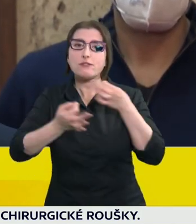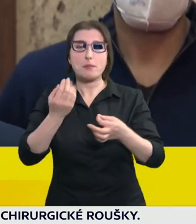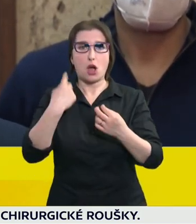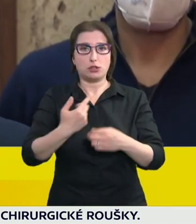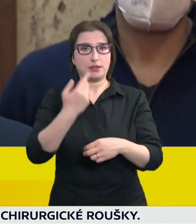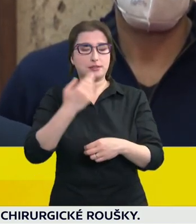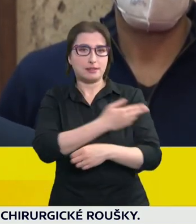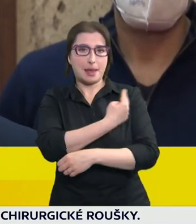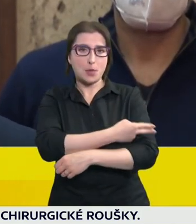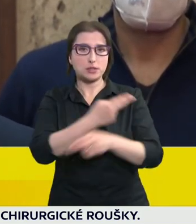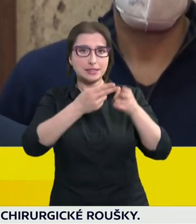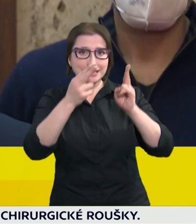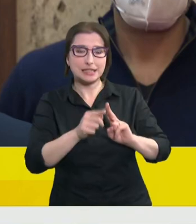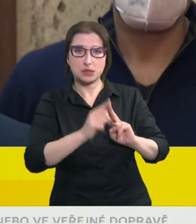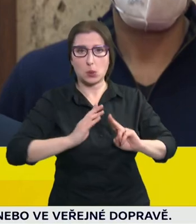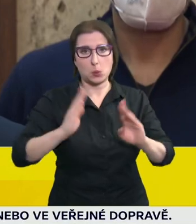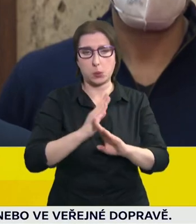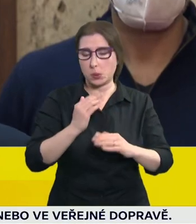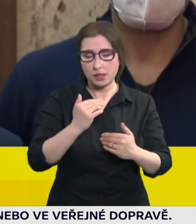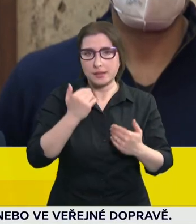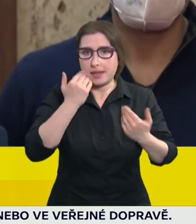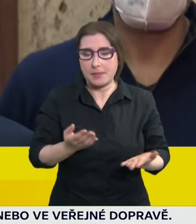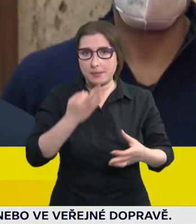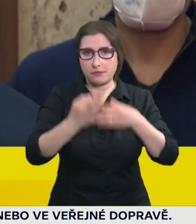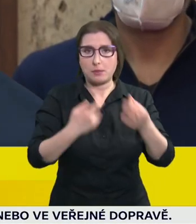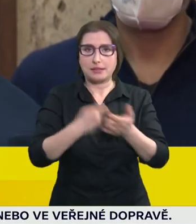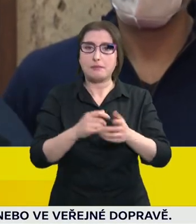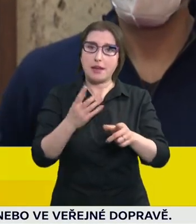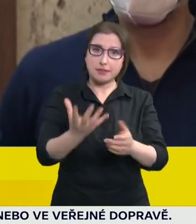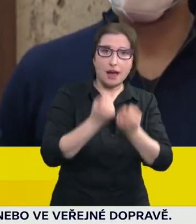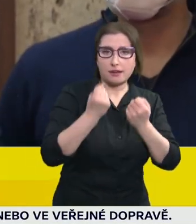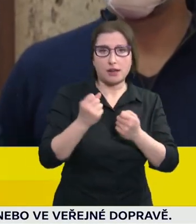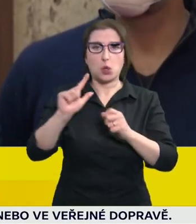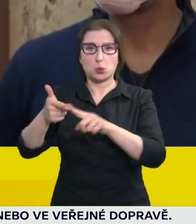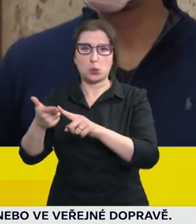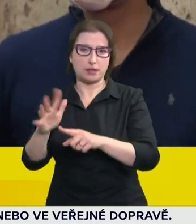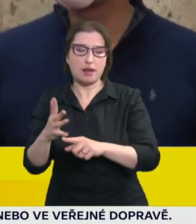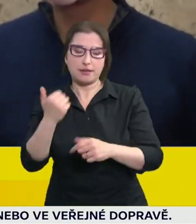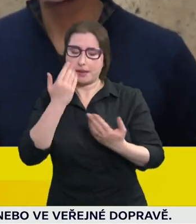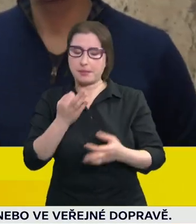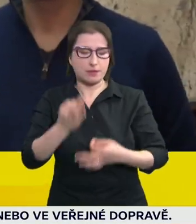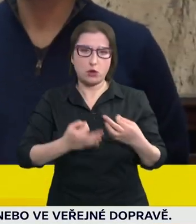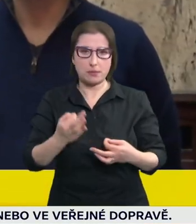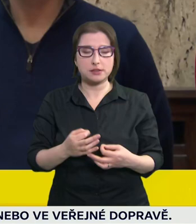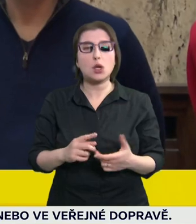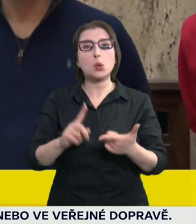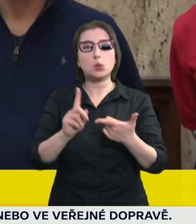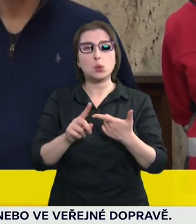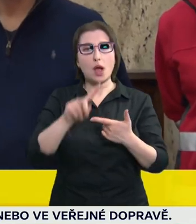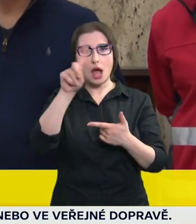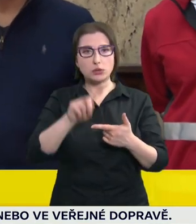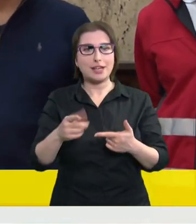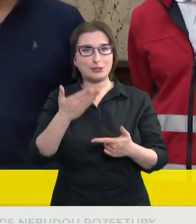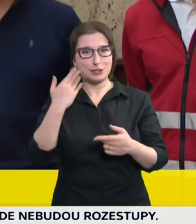selektovalo v tom, řekněme, pejorativním nebo negativním slova smyslu. Další dotaz, Český rozhlas.